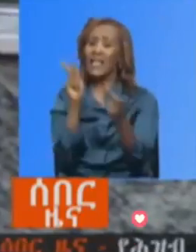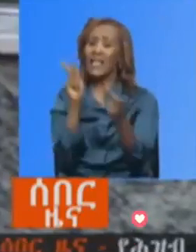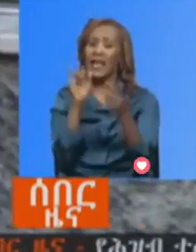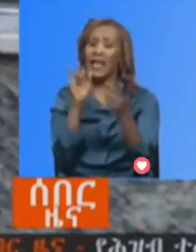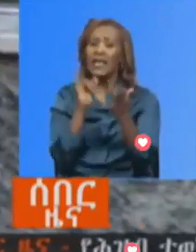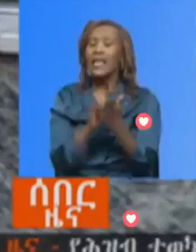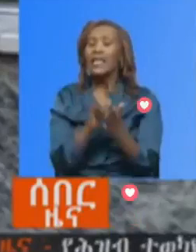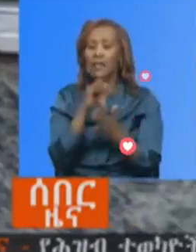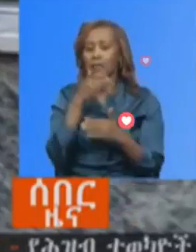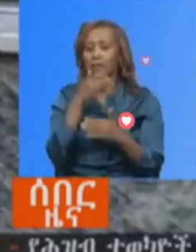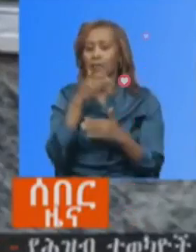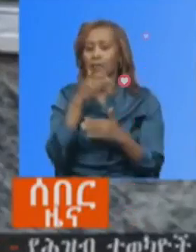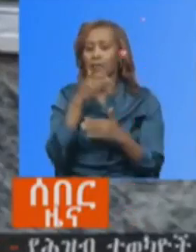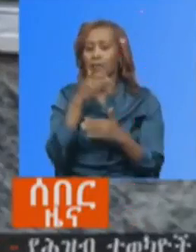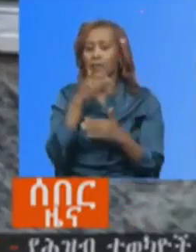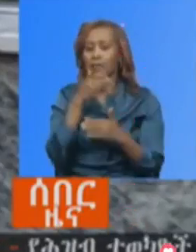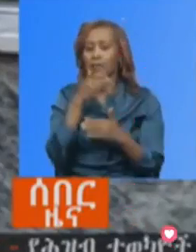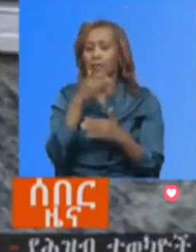ከዚህም ይሻገራል።